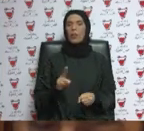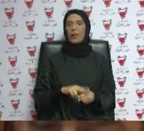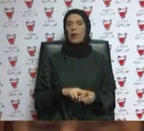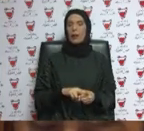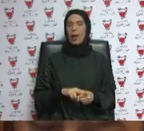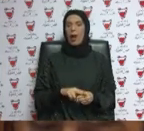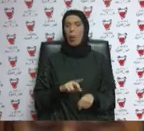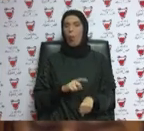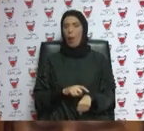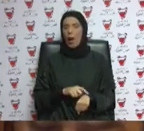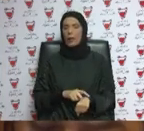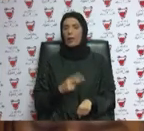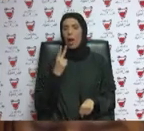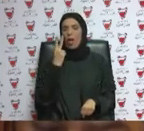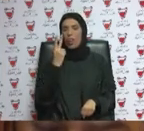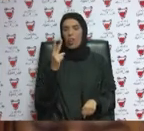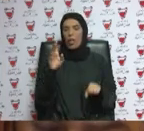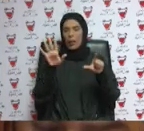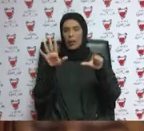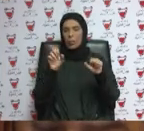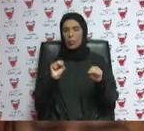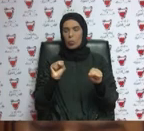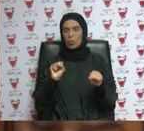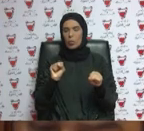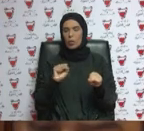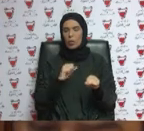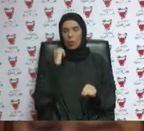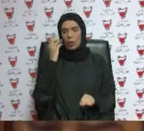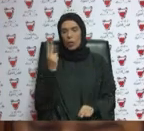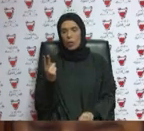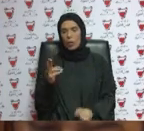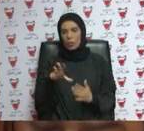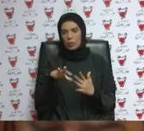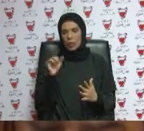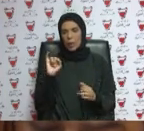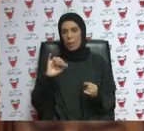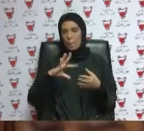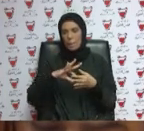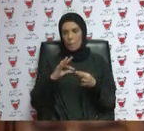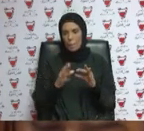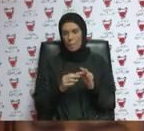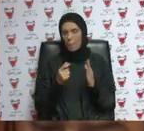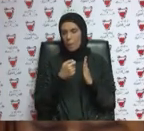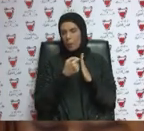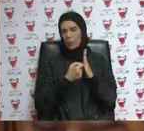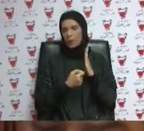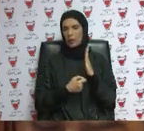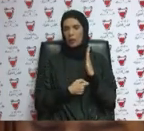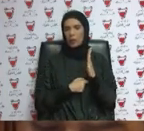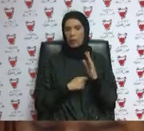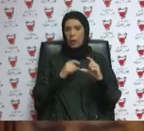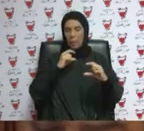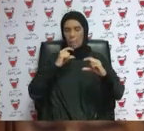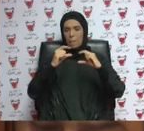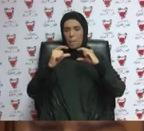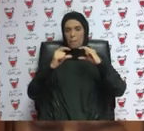أسبوعين. الاقتراح الثاني، لماذا لا تستثنى المؤسسات المالية المسجلة لدى مصرف البحرين